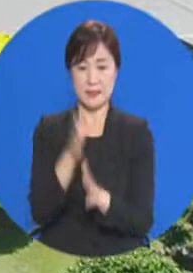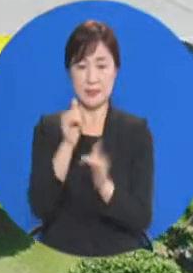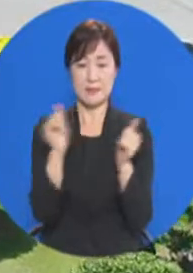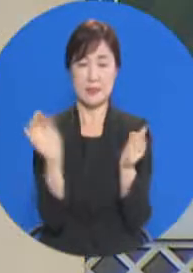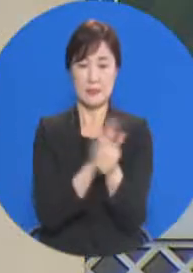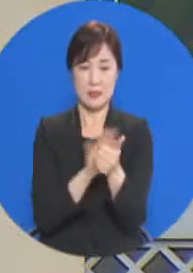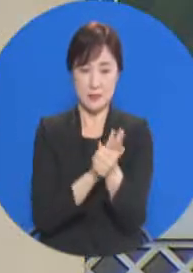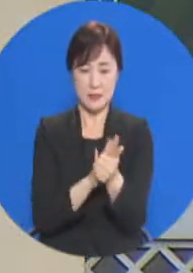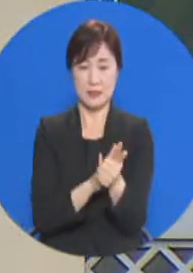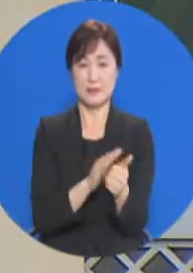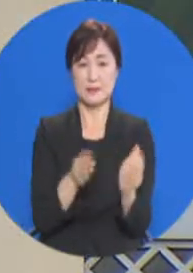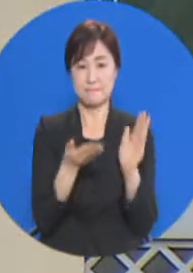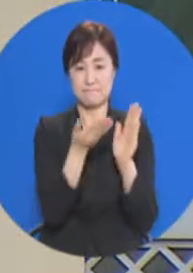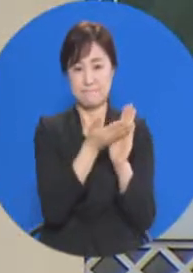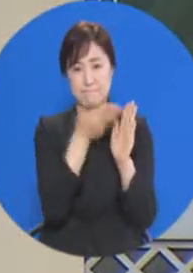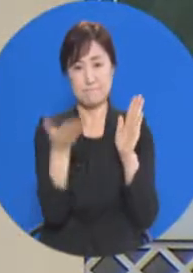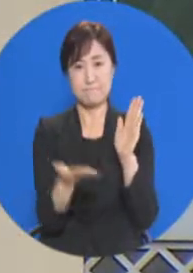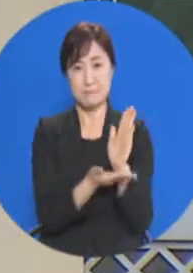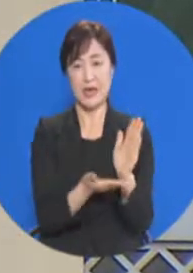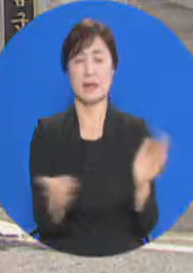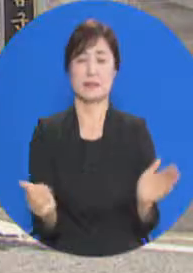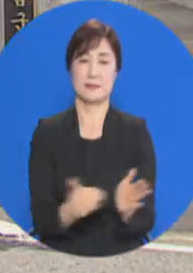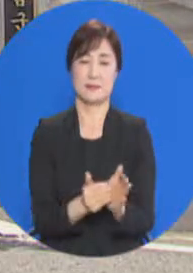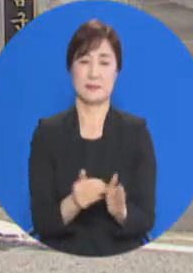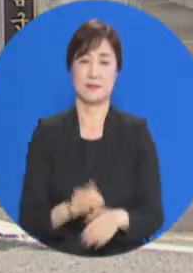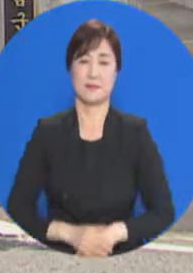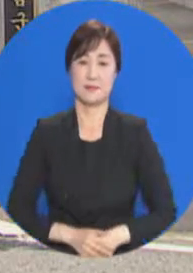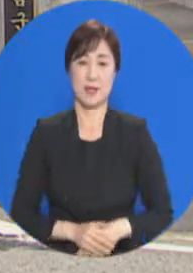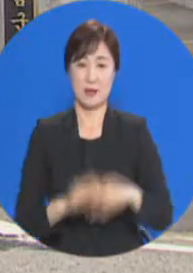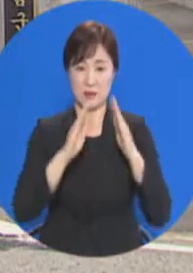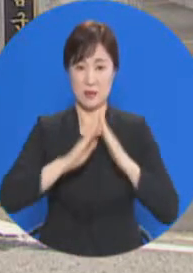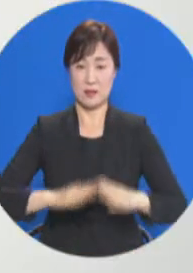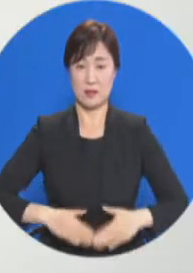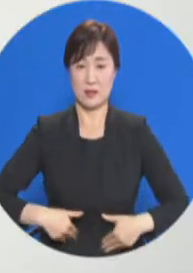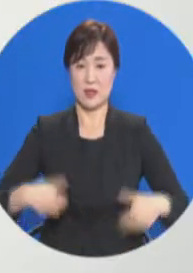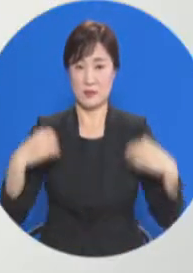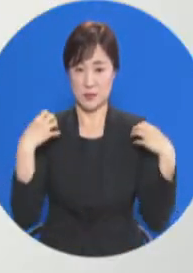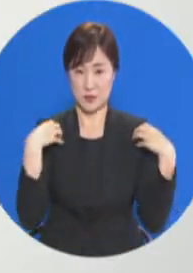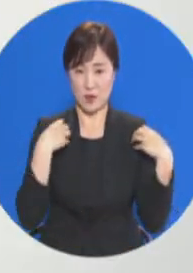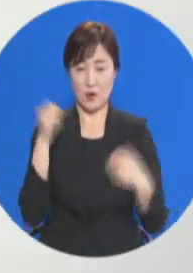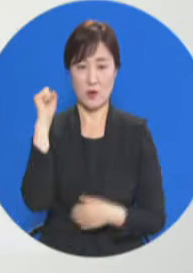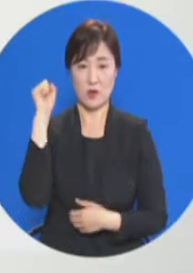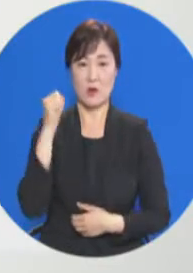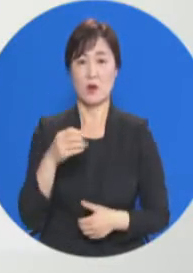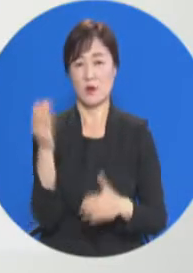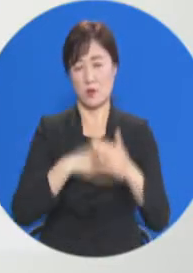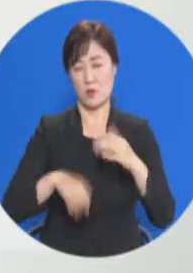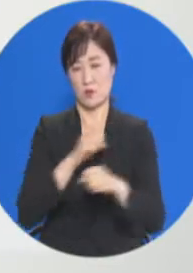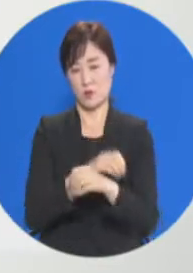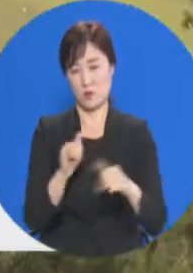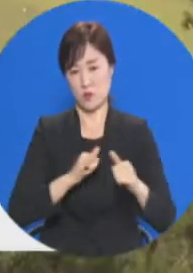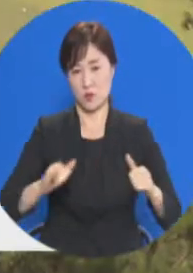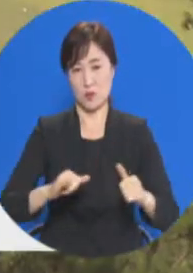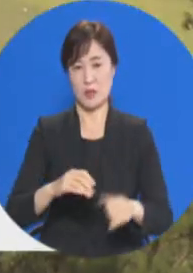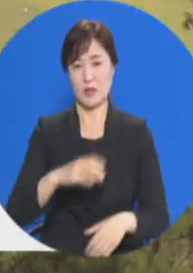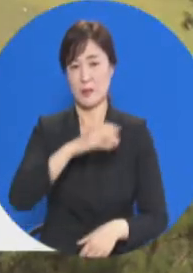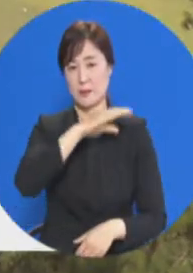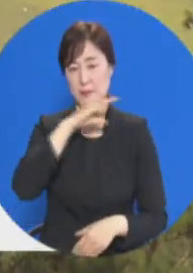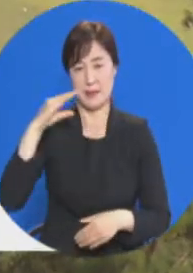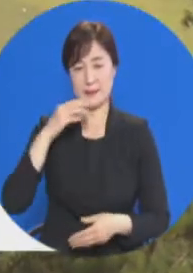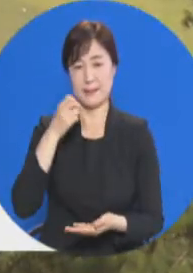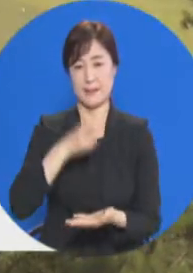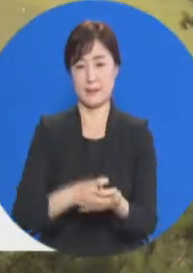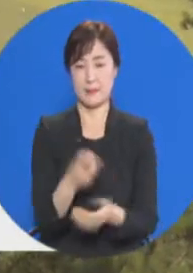종합평가 등급은 전년보다 하락했습니다. 전남도청과 영암군 공무원 등도 행동 지침을 어기고 골프 모임을